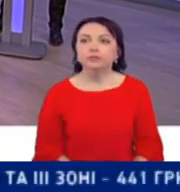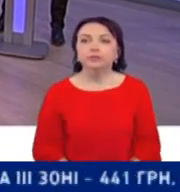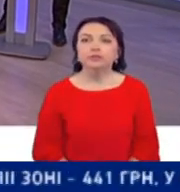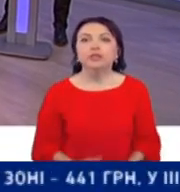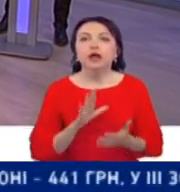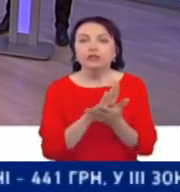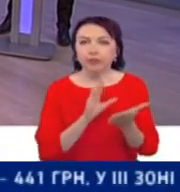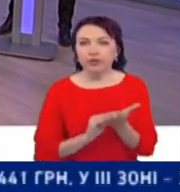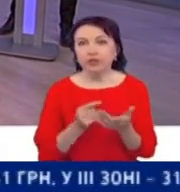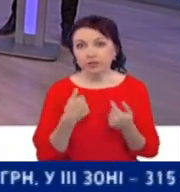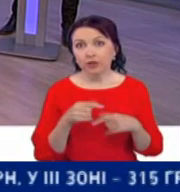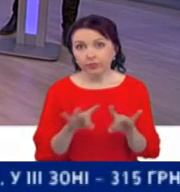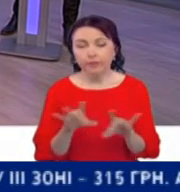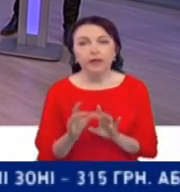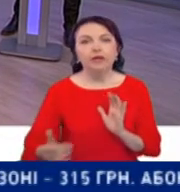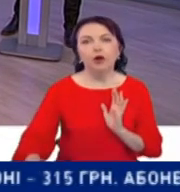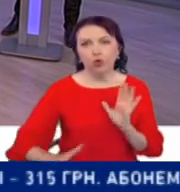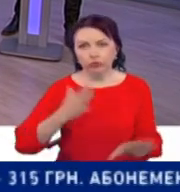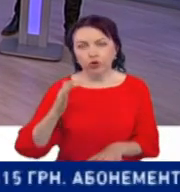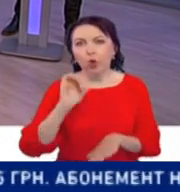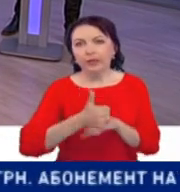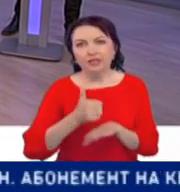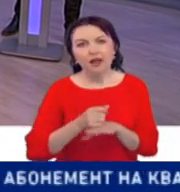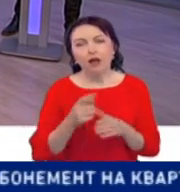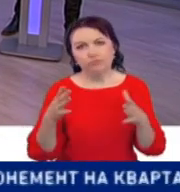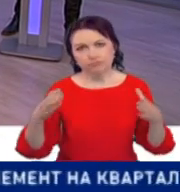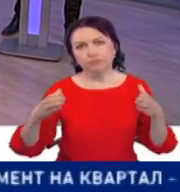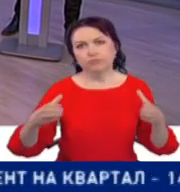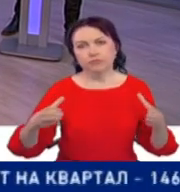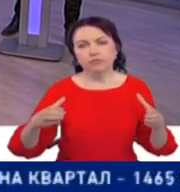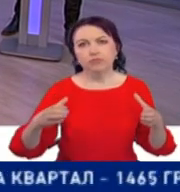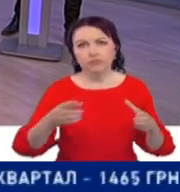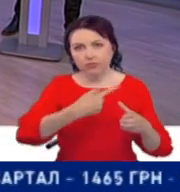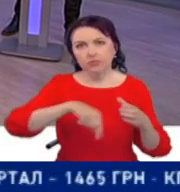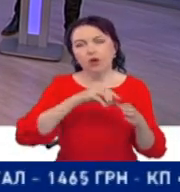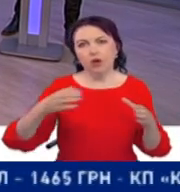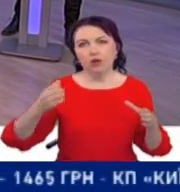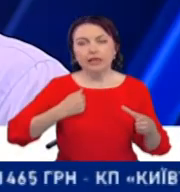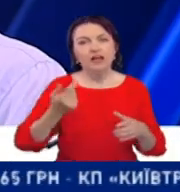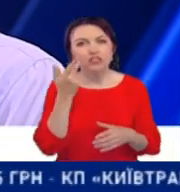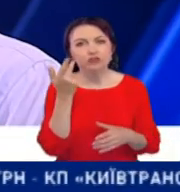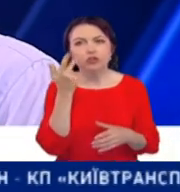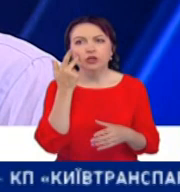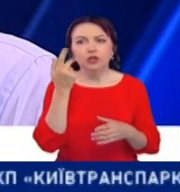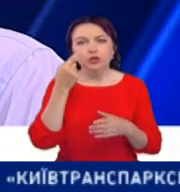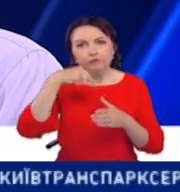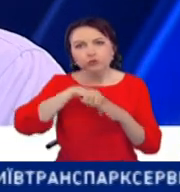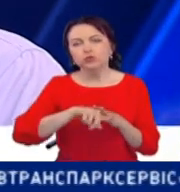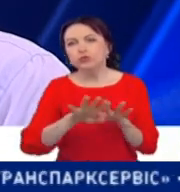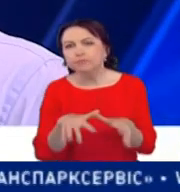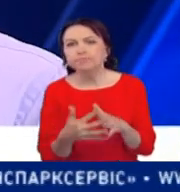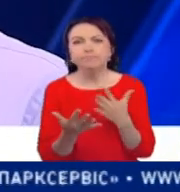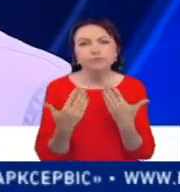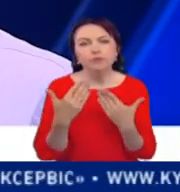прикладі звичайному проведу. Я як колишній командир там, немалого підрозділу завжди будував там внутрішню політику, що командир